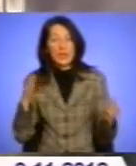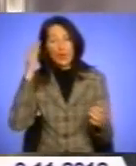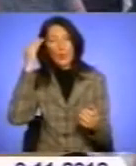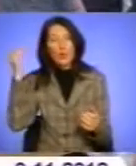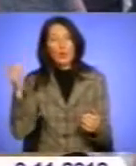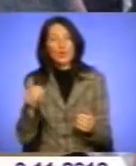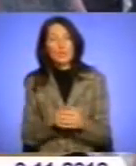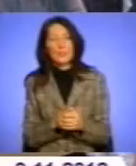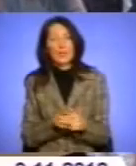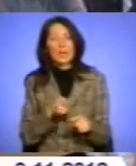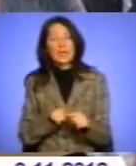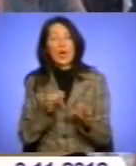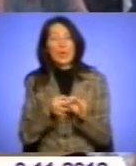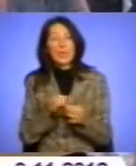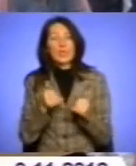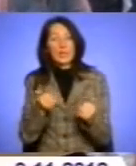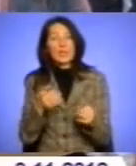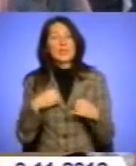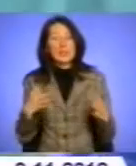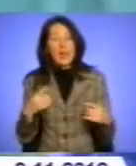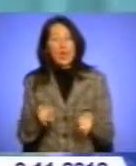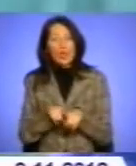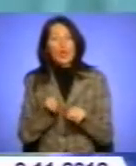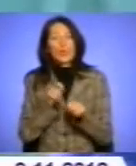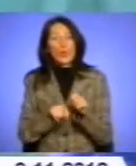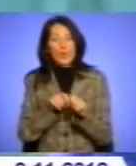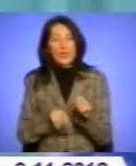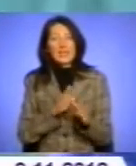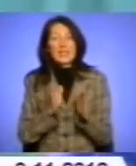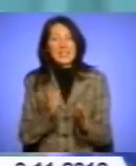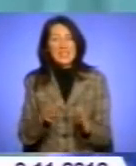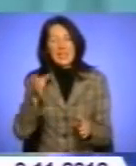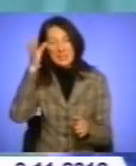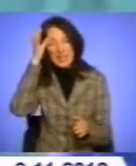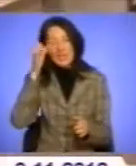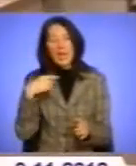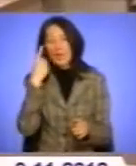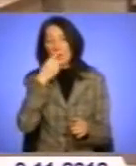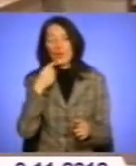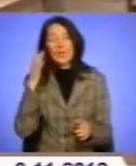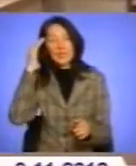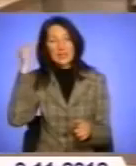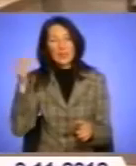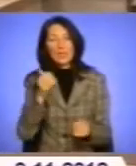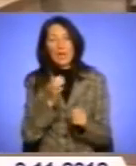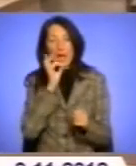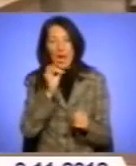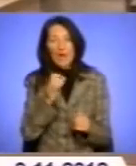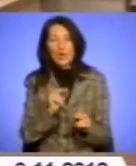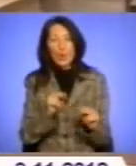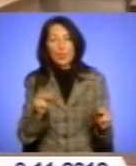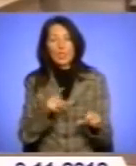обдарованості. Ця олімпіада для нас свято і водночас перевірка не лише знань, а й індивідуальних здібностей, кажуть учні